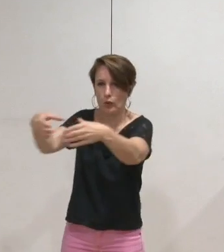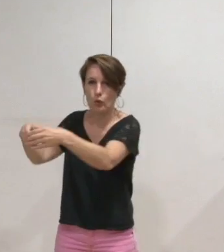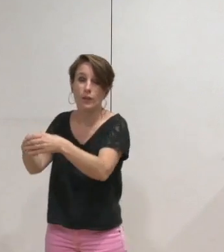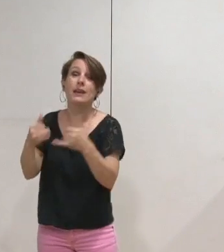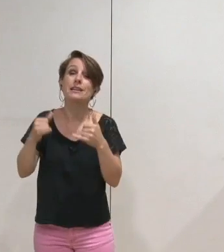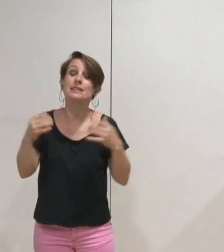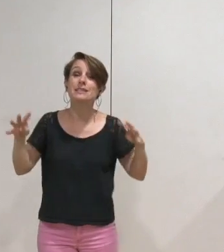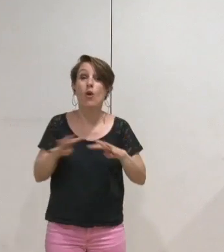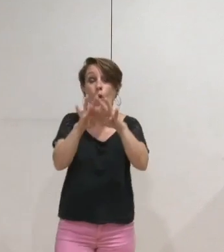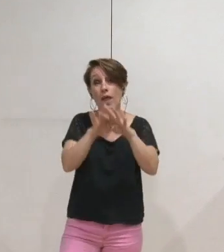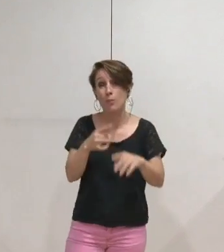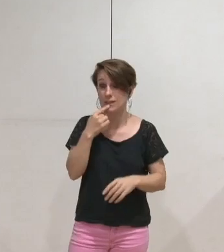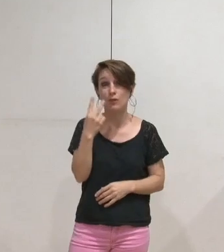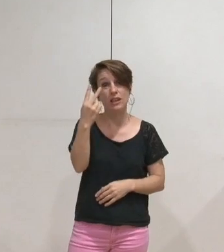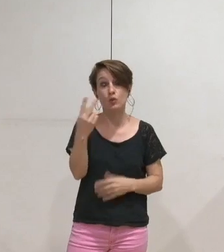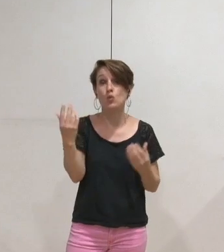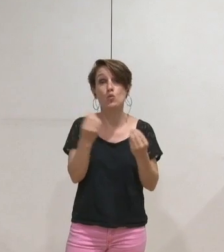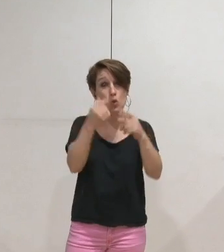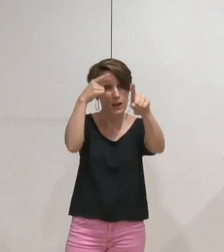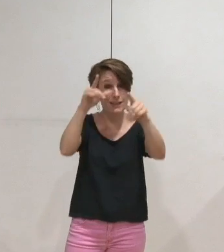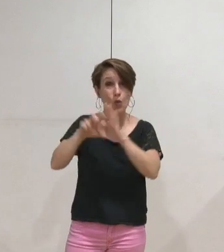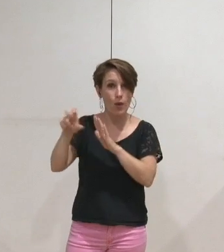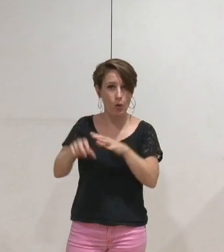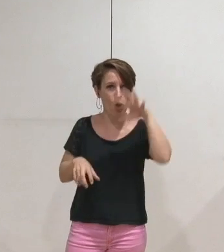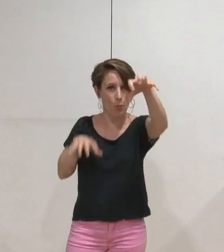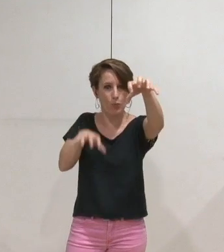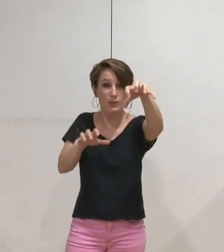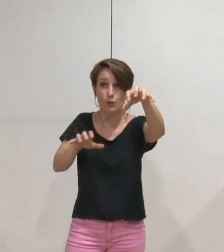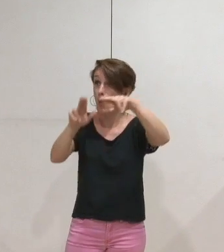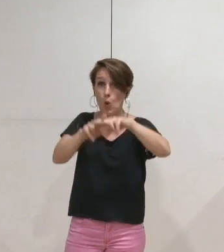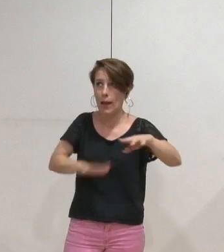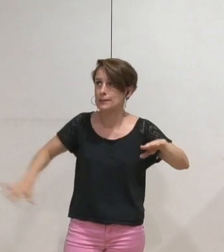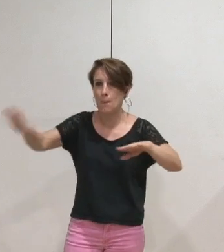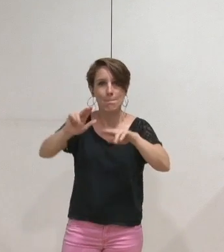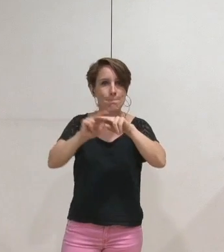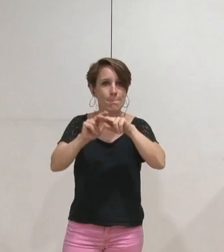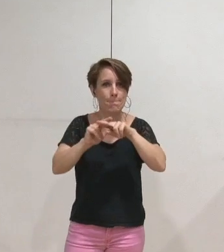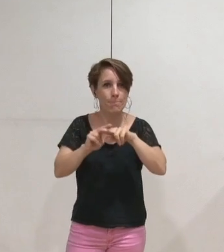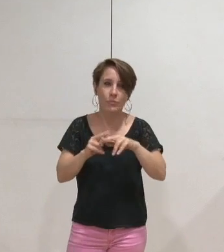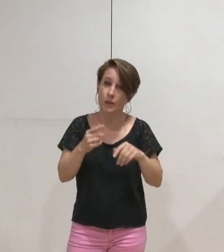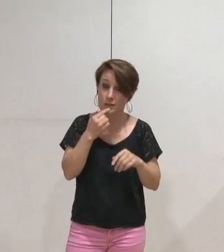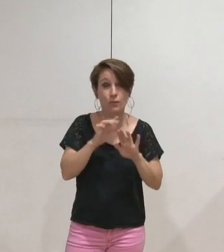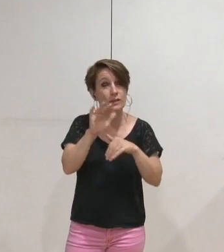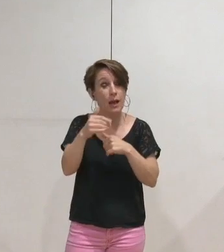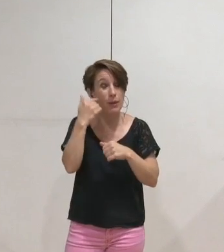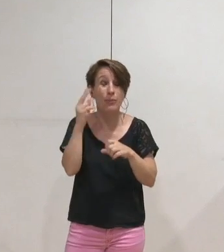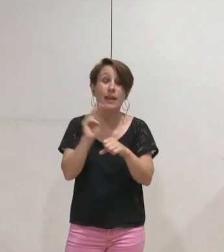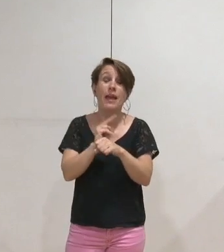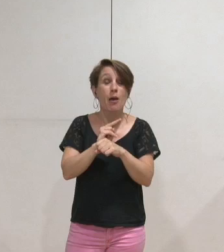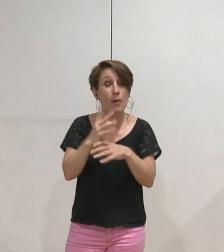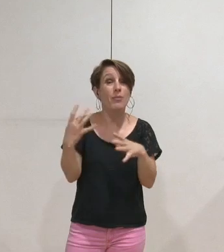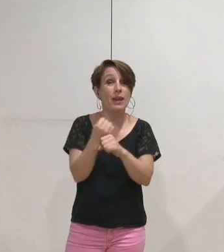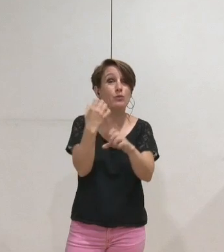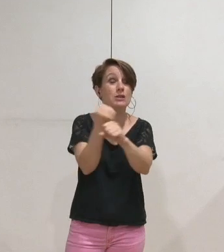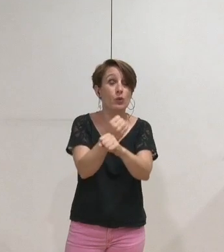Grenoble et par les les coûts exorbitants une fois que les papiers étaient obtenus qui sont à charge des